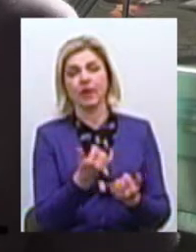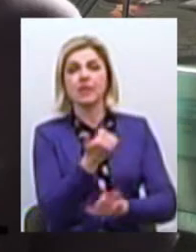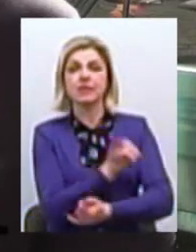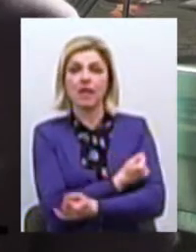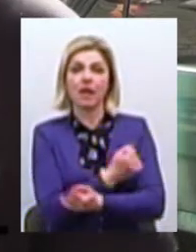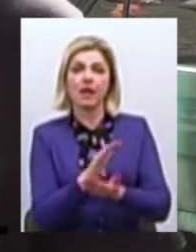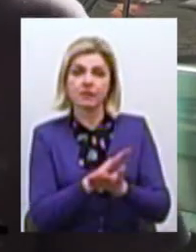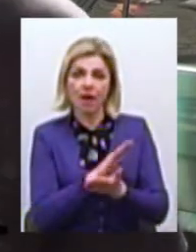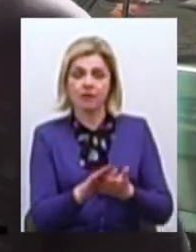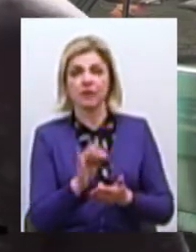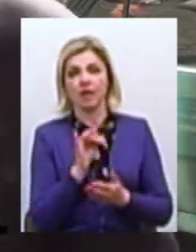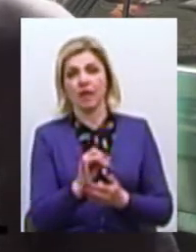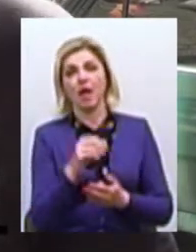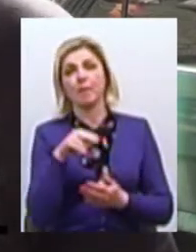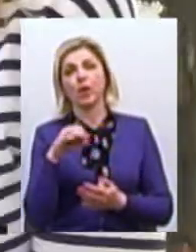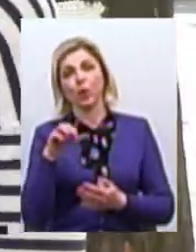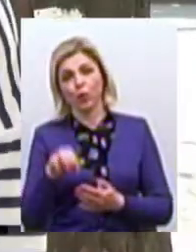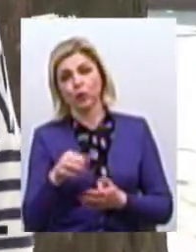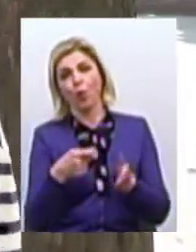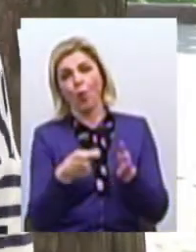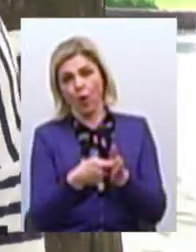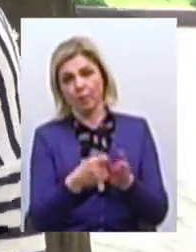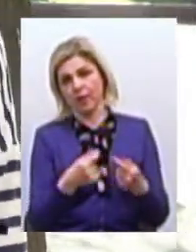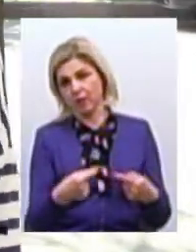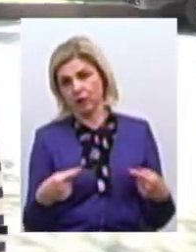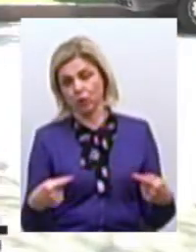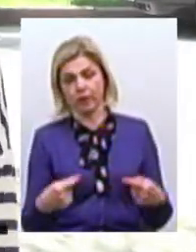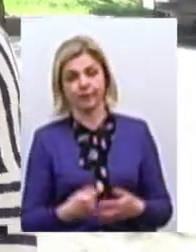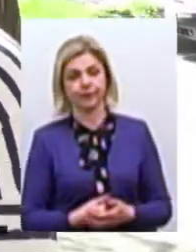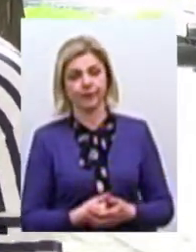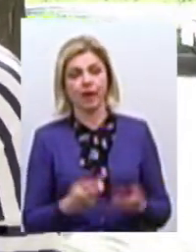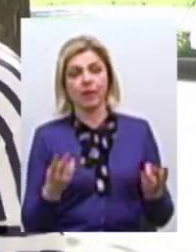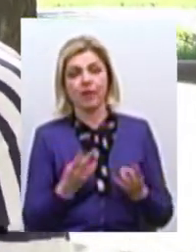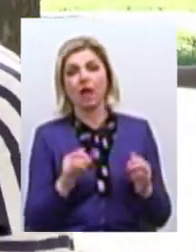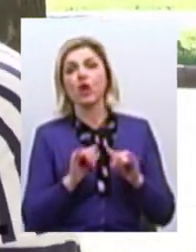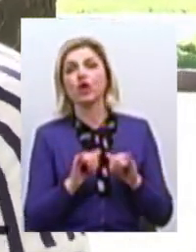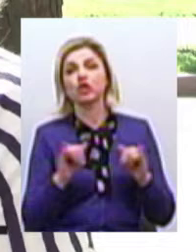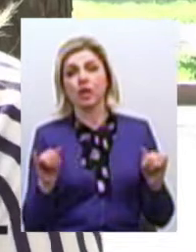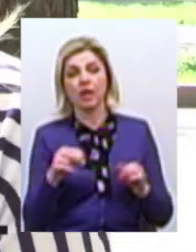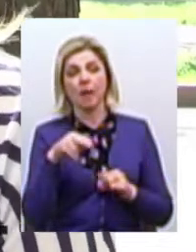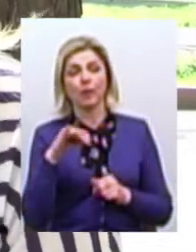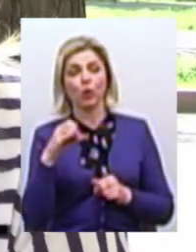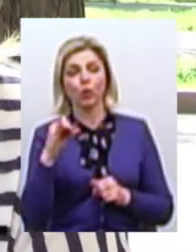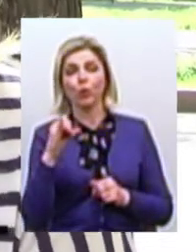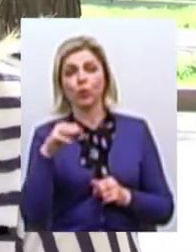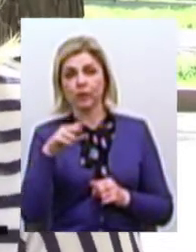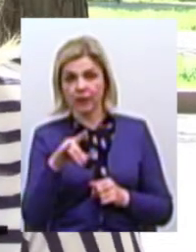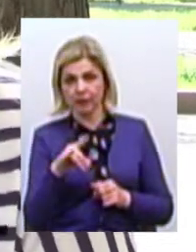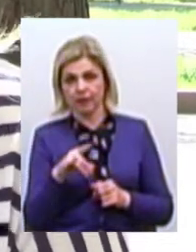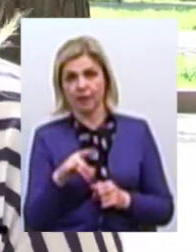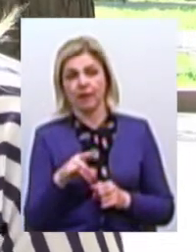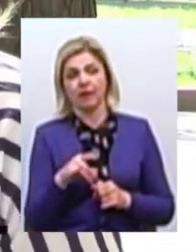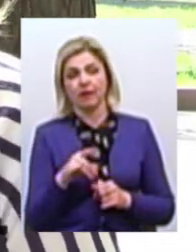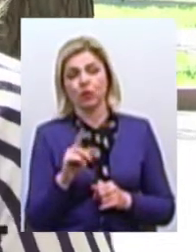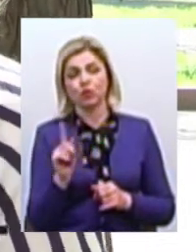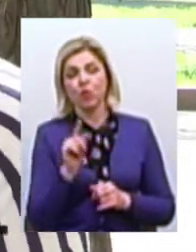да, содержания приюта, корма, все остальное. Надо, наверное, расширить приюты, я так думаю. Просто Костя